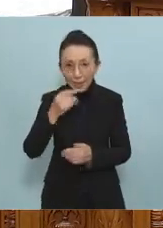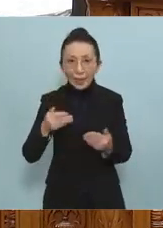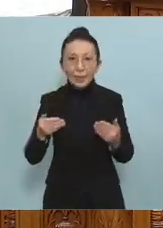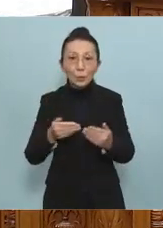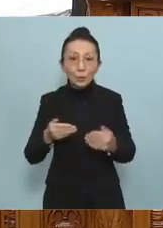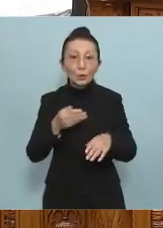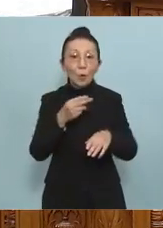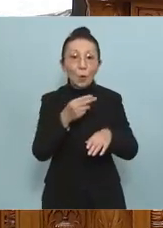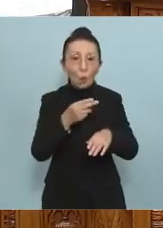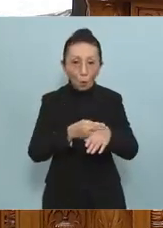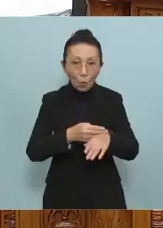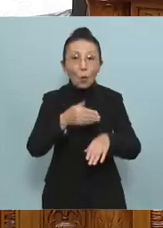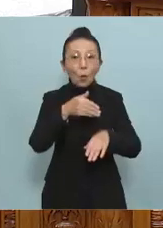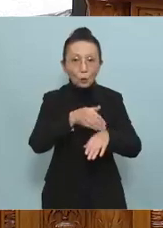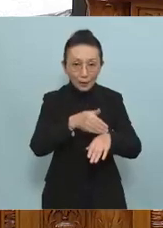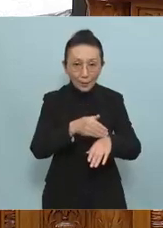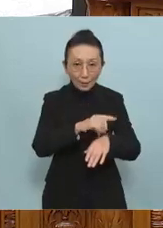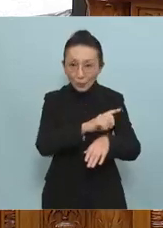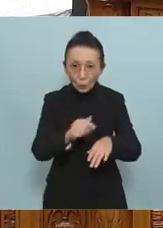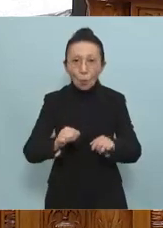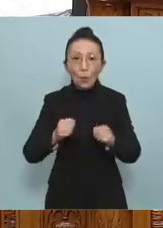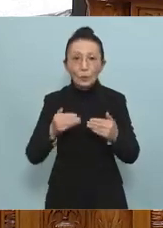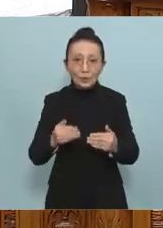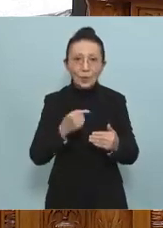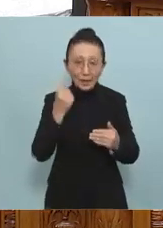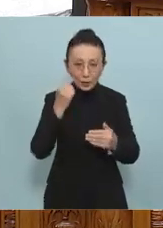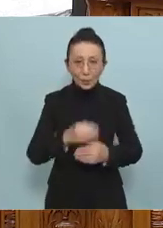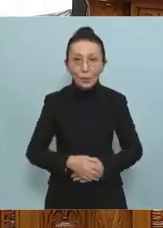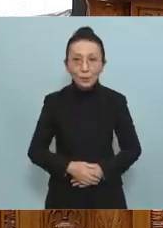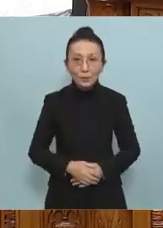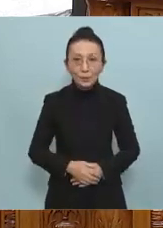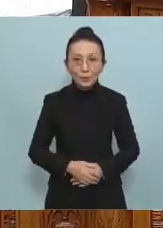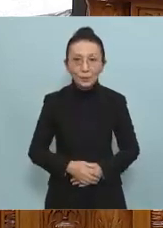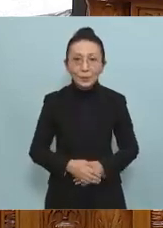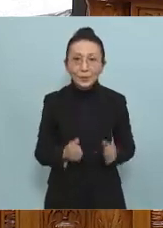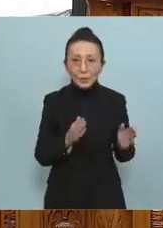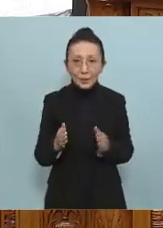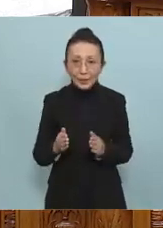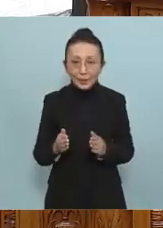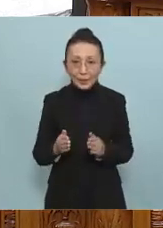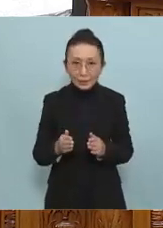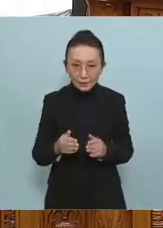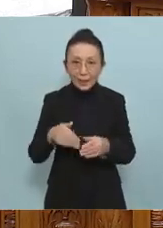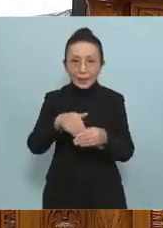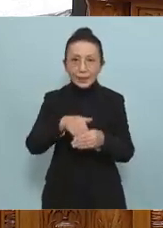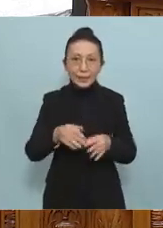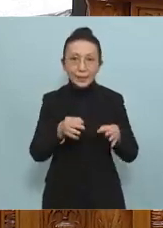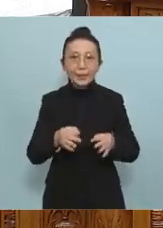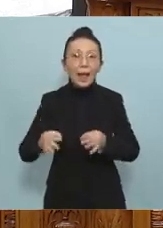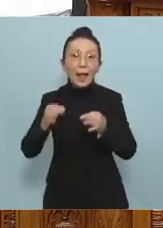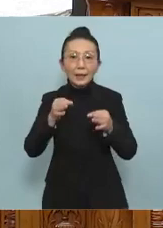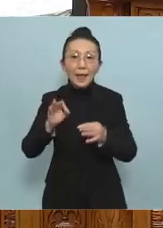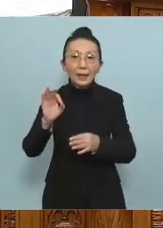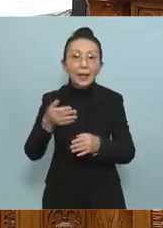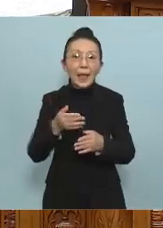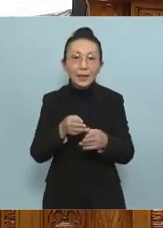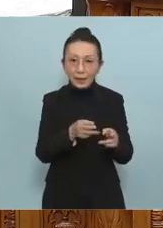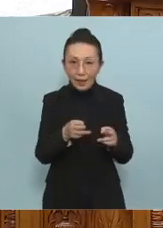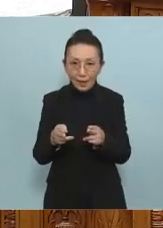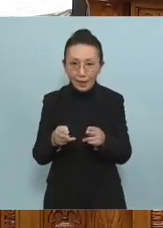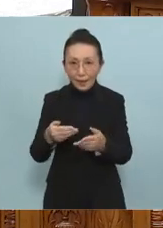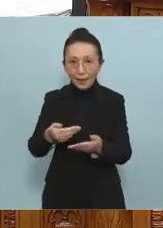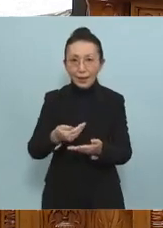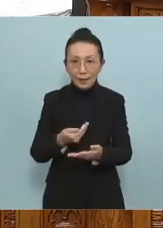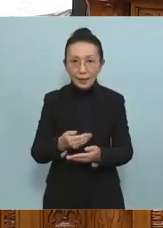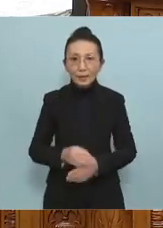に進めてまいります。賃上げ税制についてお尋ねがありました。賃上げは